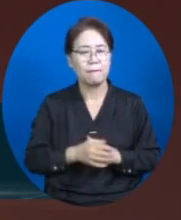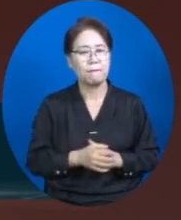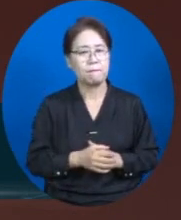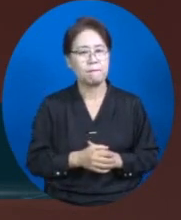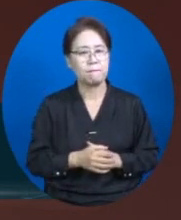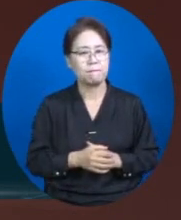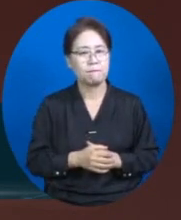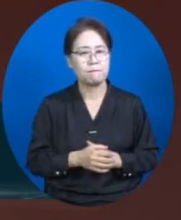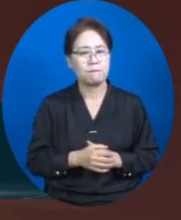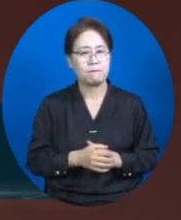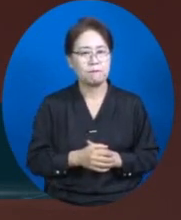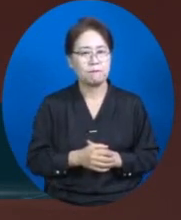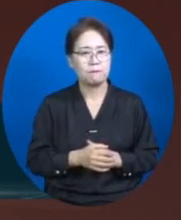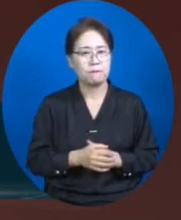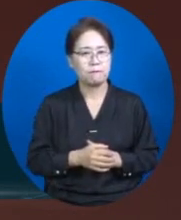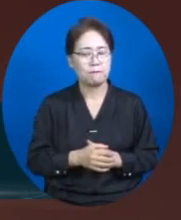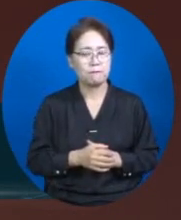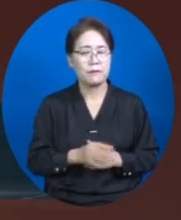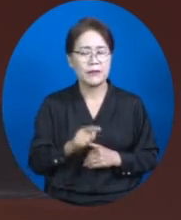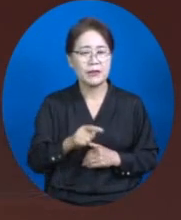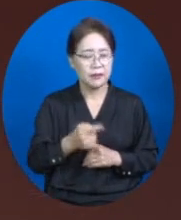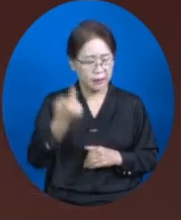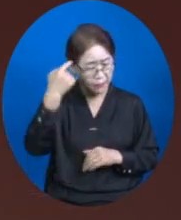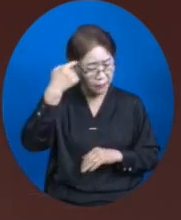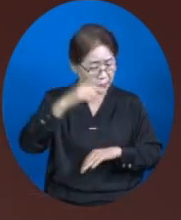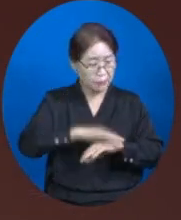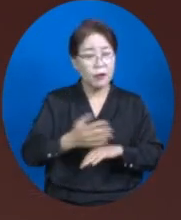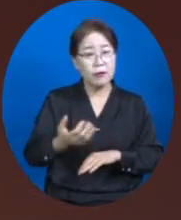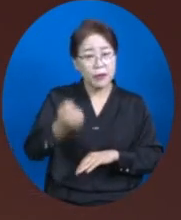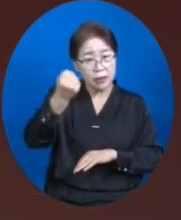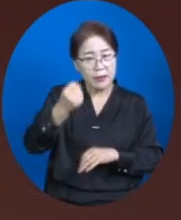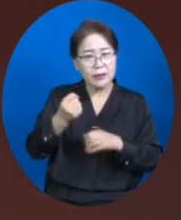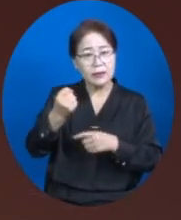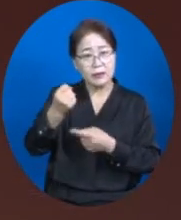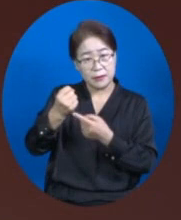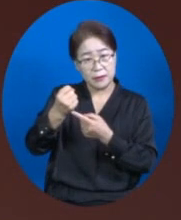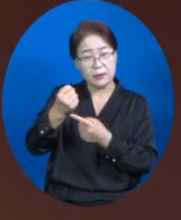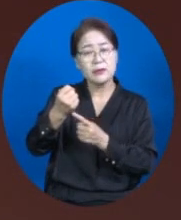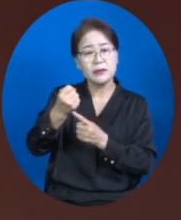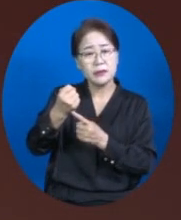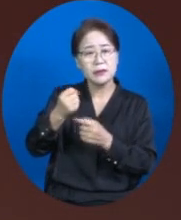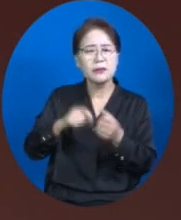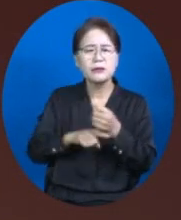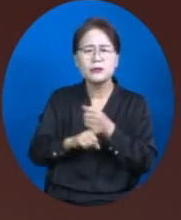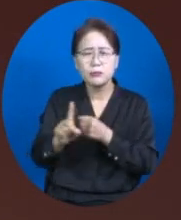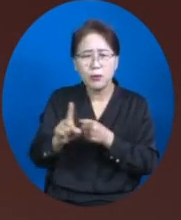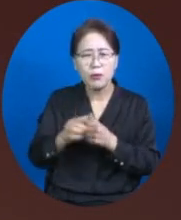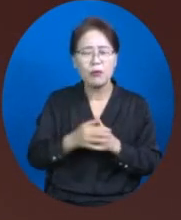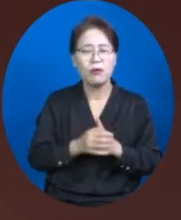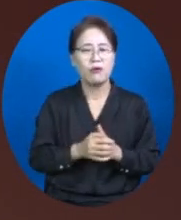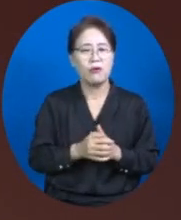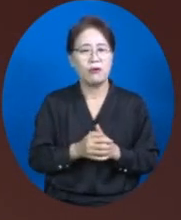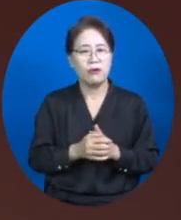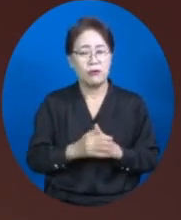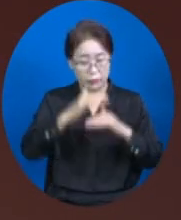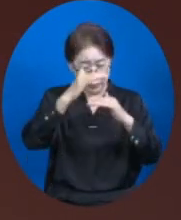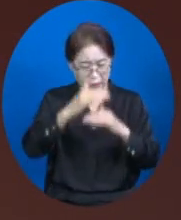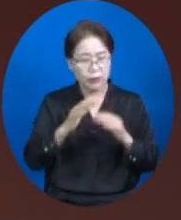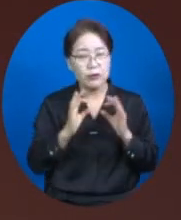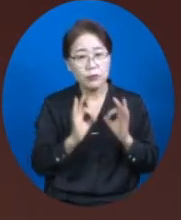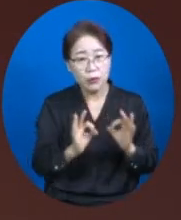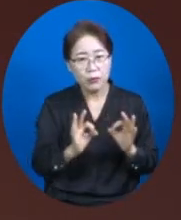여기 지혜로운 마음을 얻게 된다라고 할 때에이 어깨에 된다라고 하는 말이 의미가요 이게 업무를 보게